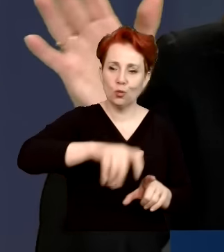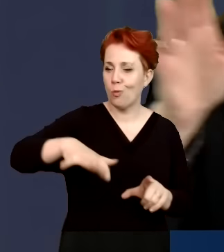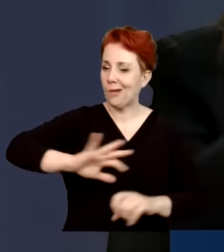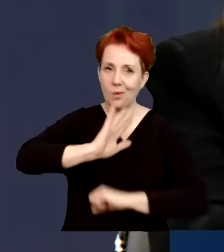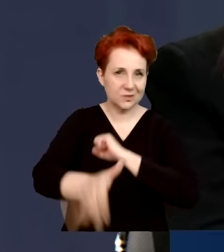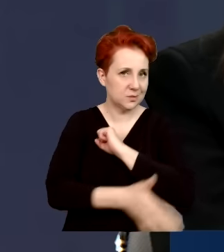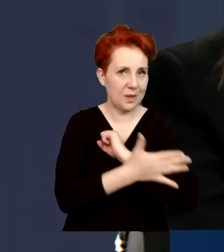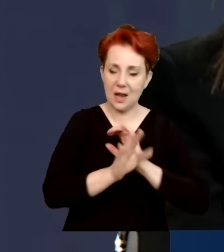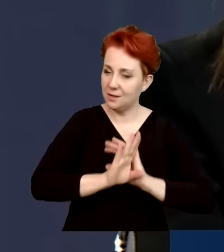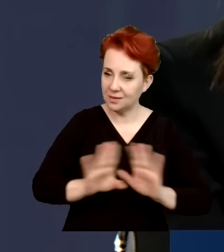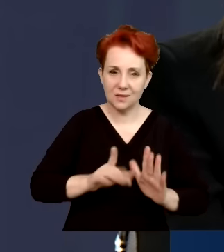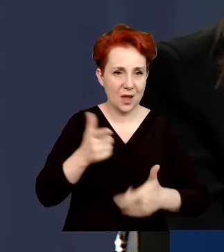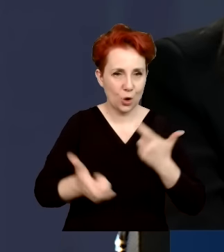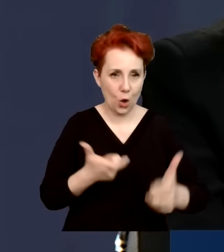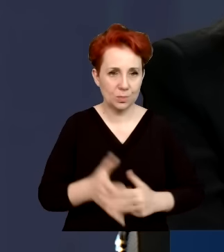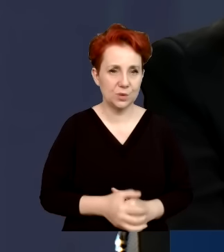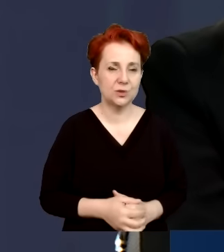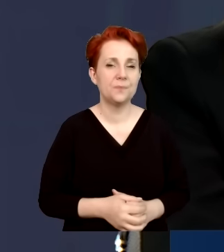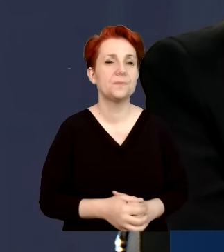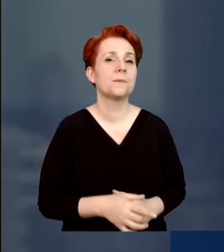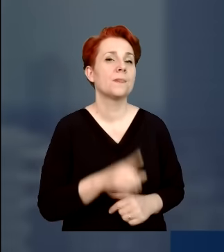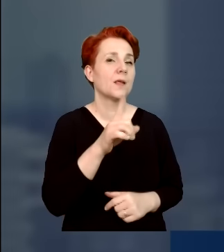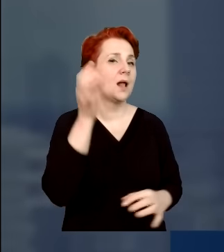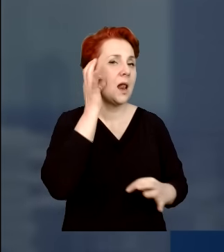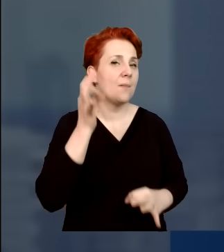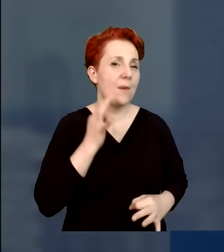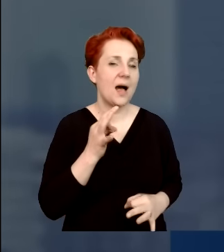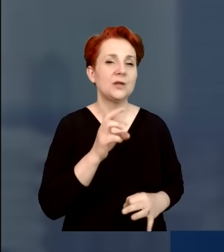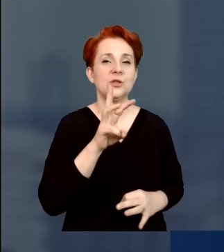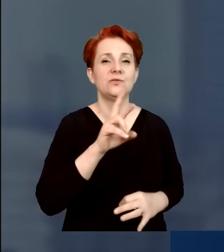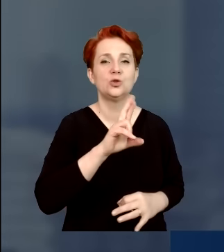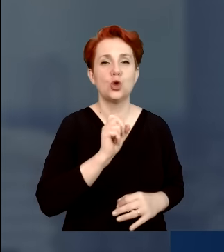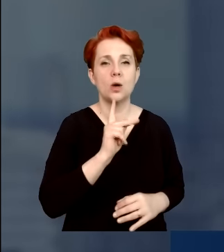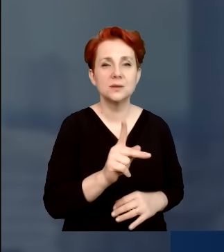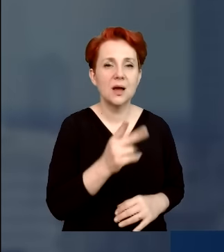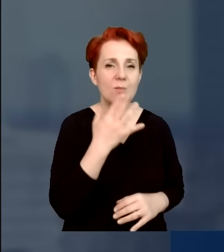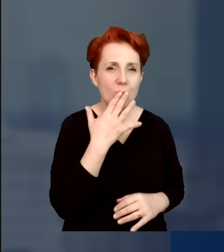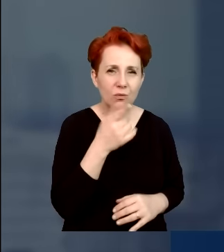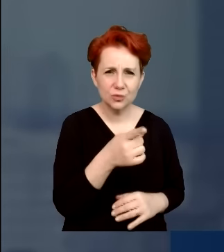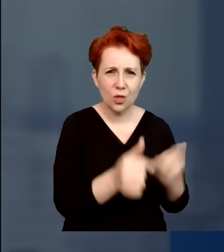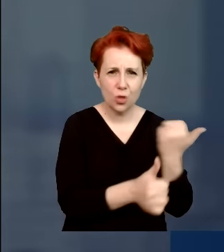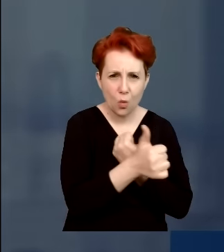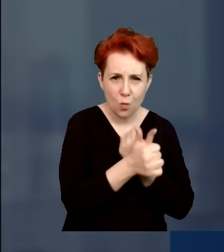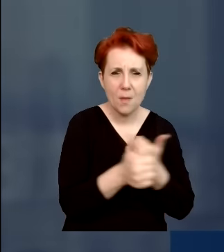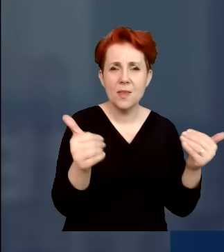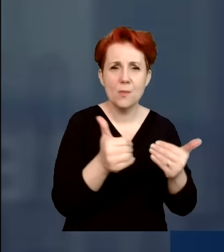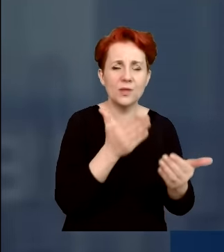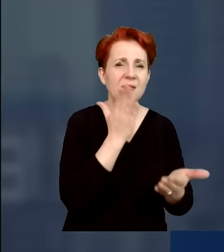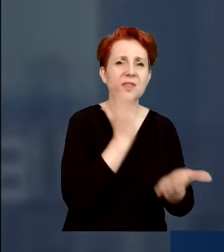nieprawomyślnych. Ale pani marszałek, bo pani Ewa Wniosek gdzieś przeczytałam, że mówiła, że przecież dokumenty mogą powstawać poza